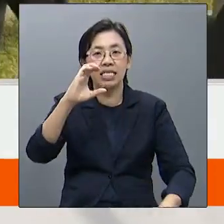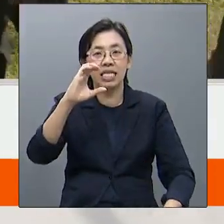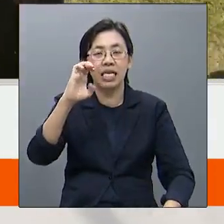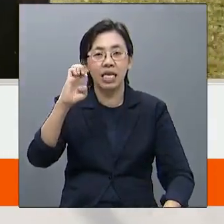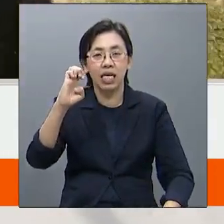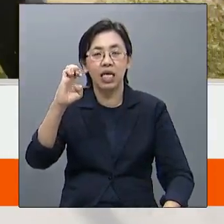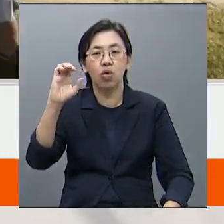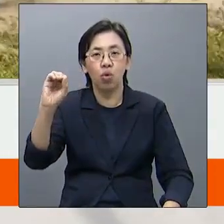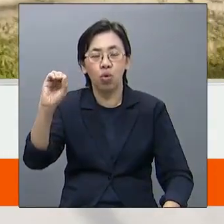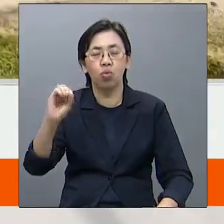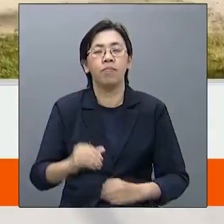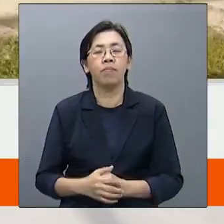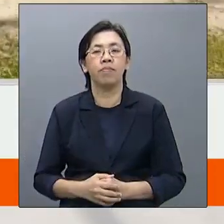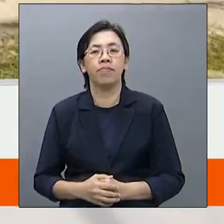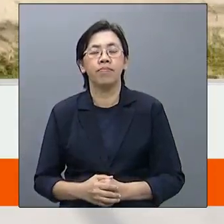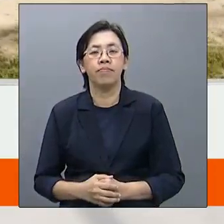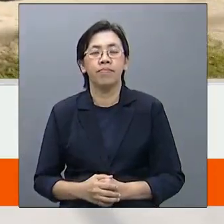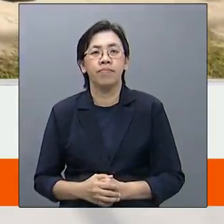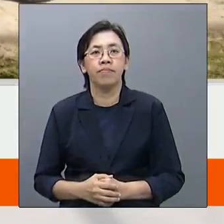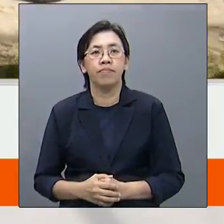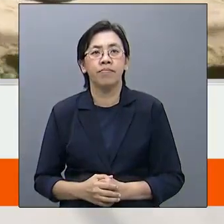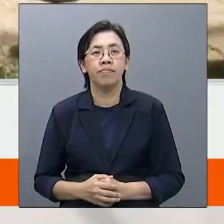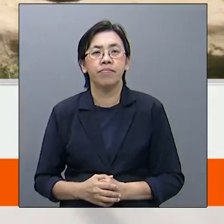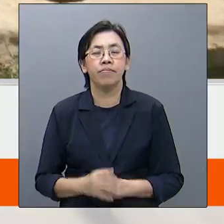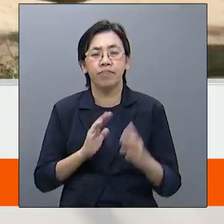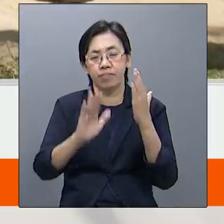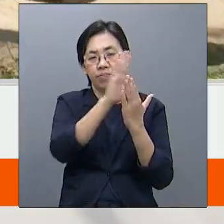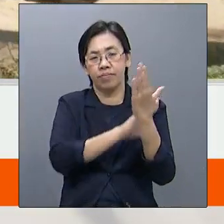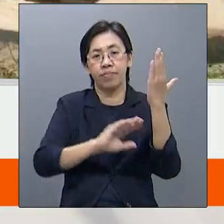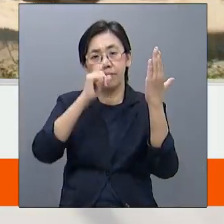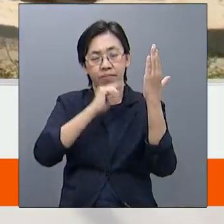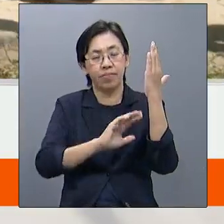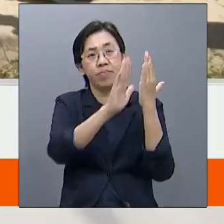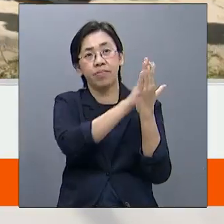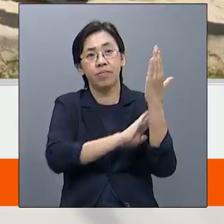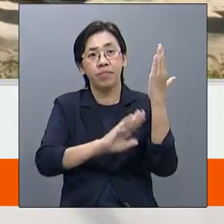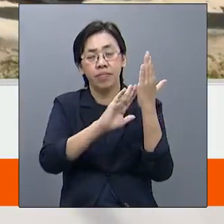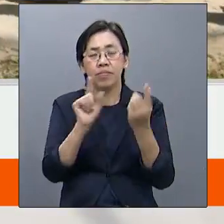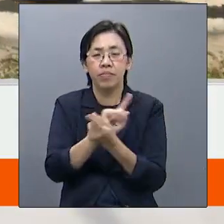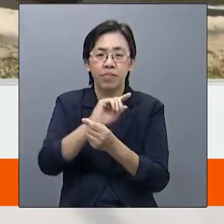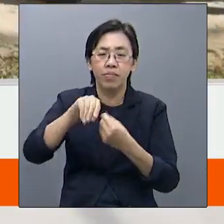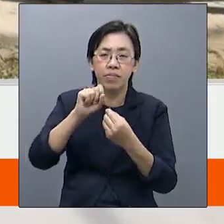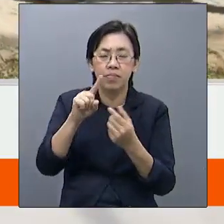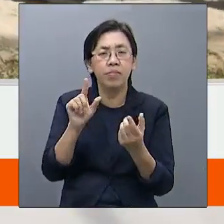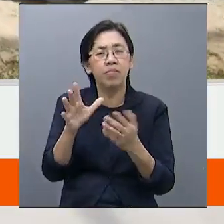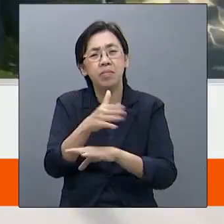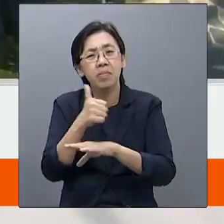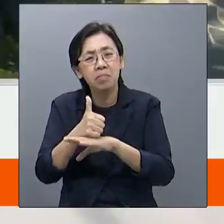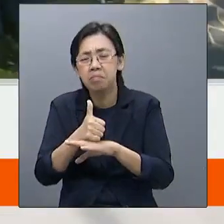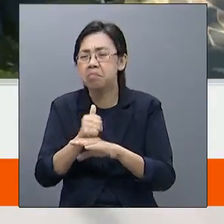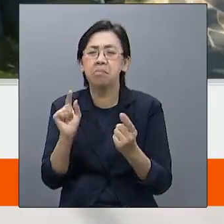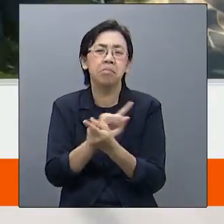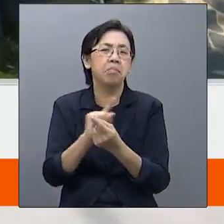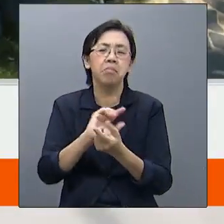เพีงแต่วาสาการโดยภาพรมของทประเทศก่อนทั้งบิษบสักภมมือมัเปลี่ยนไปแล้